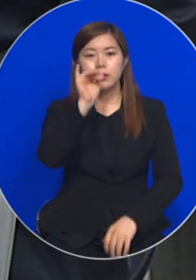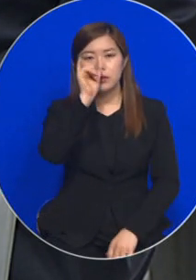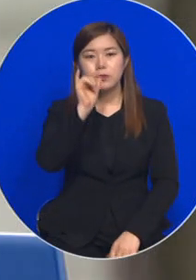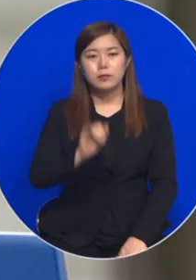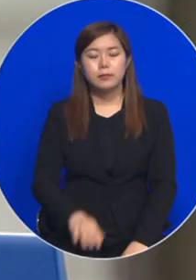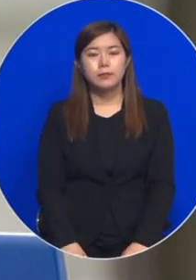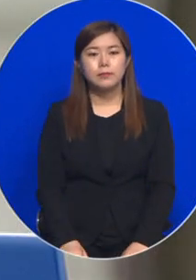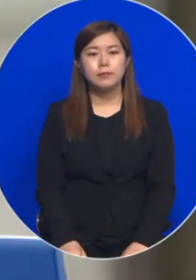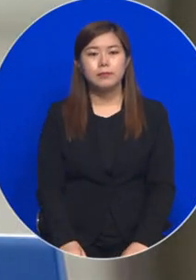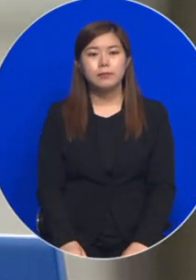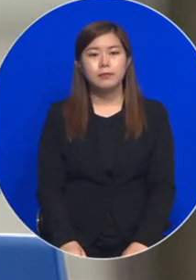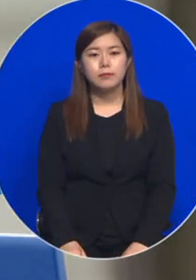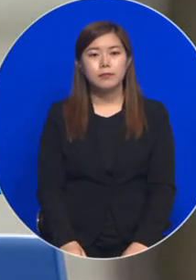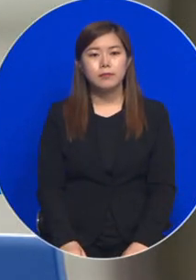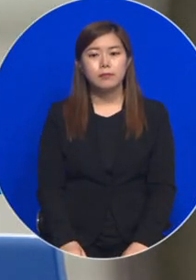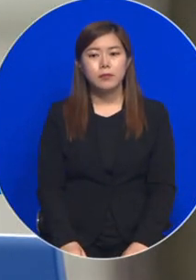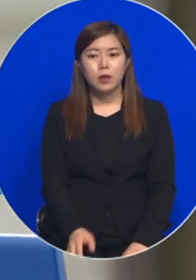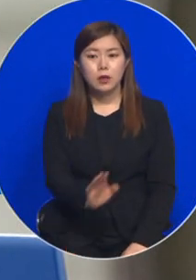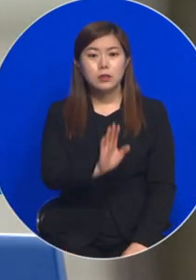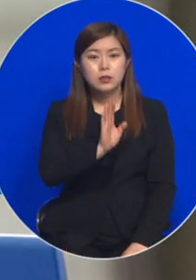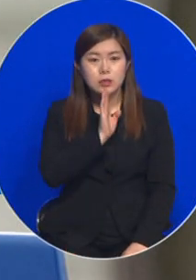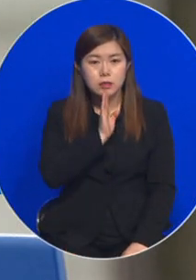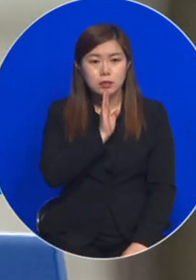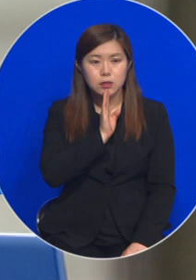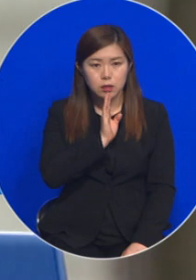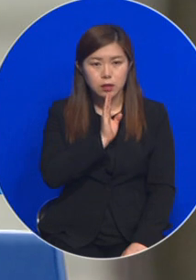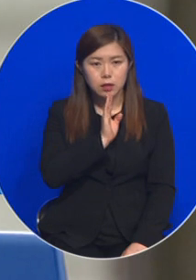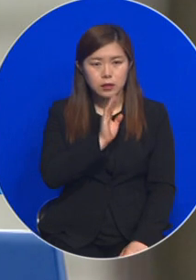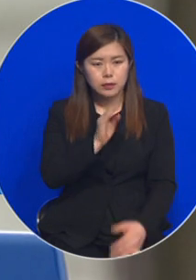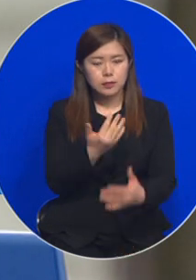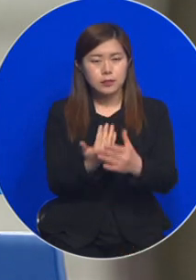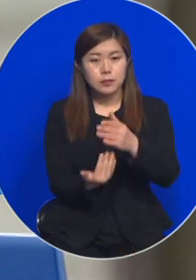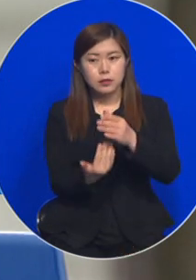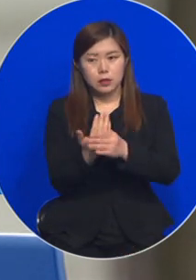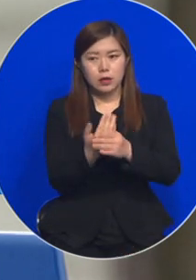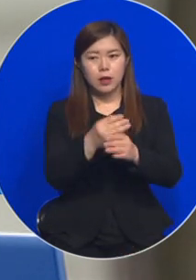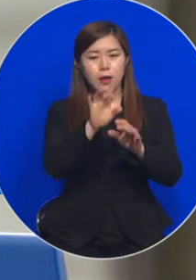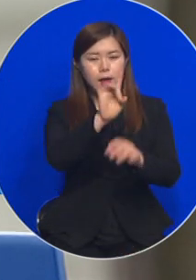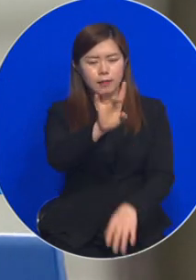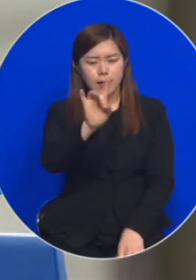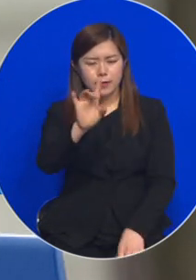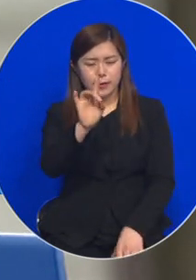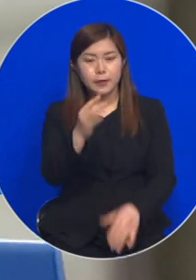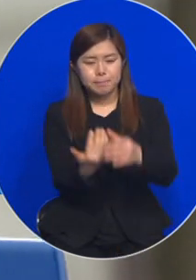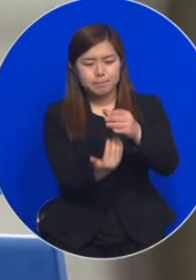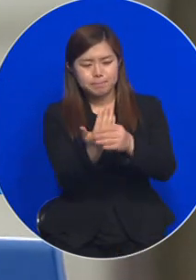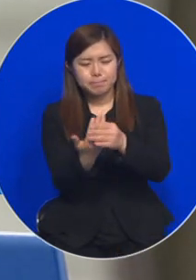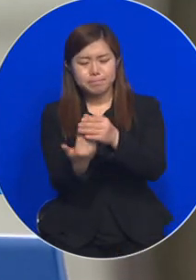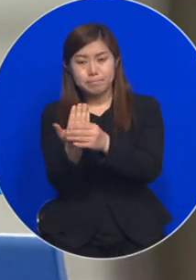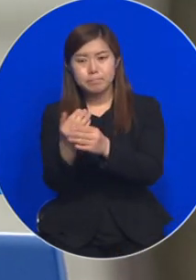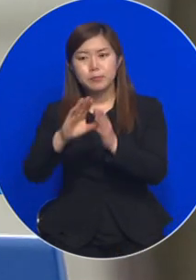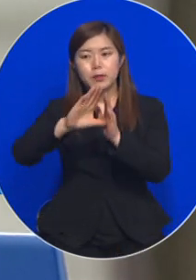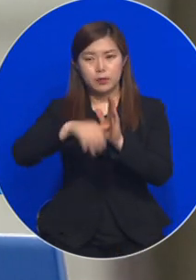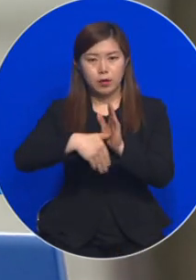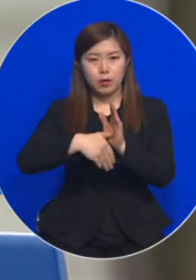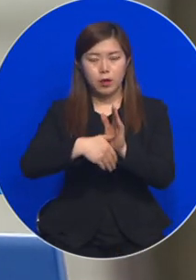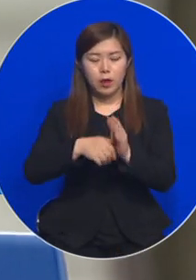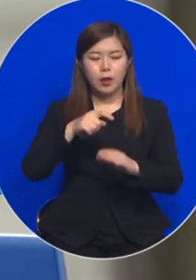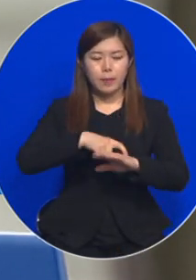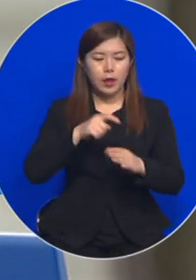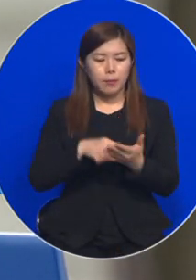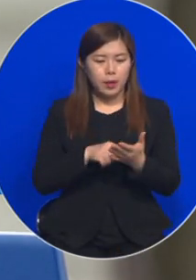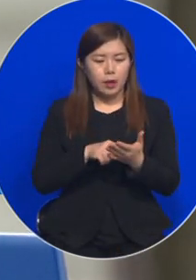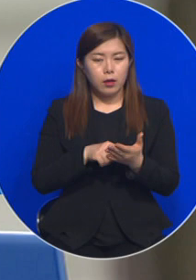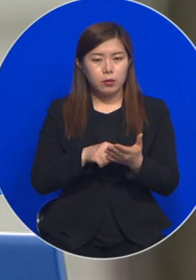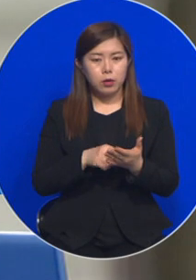말했습니다. 진실이 하나씩 세상에 드러날수록 마음의 응어리가 하나씩 풀리고 우리는 그만큼